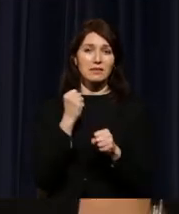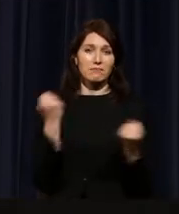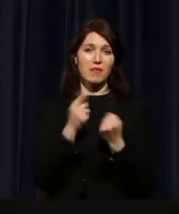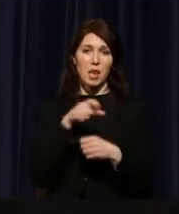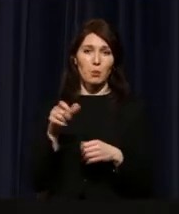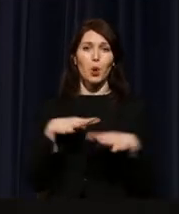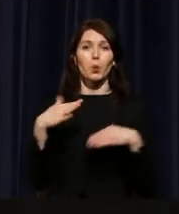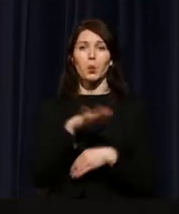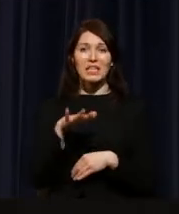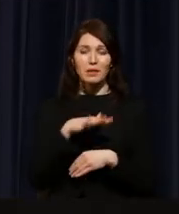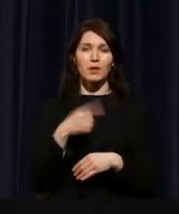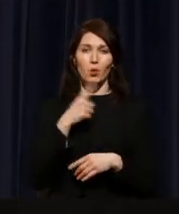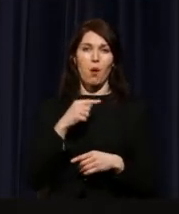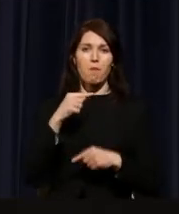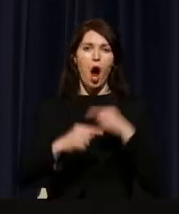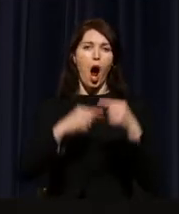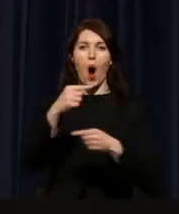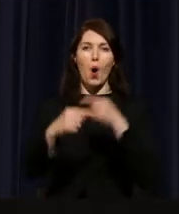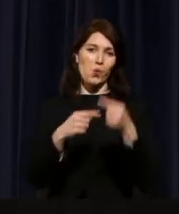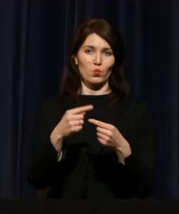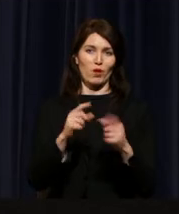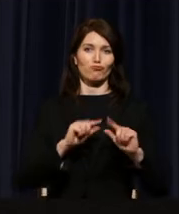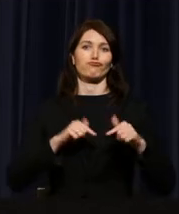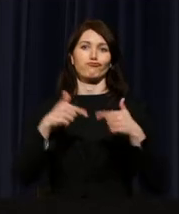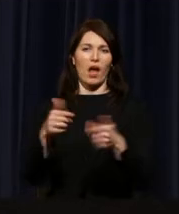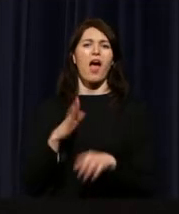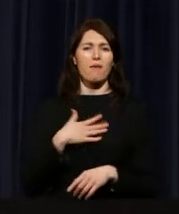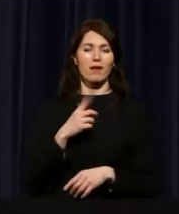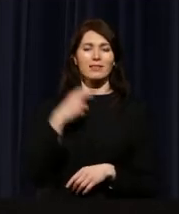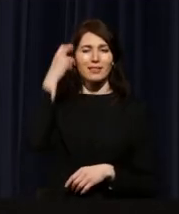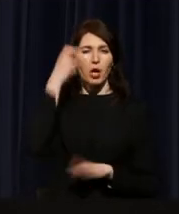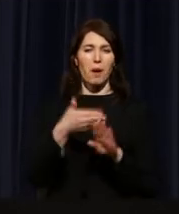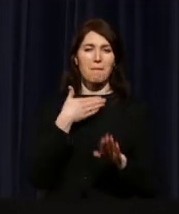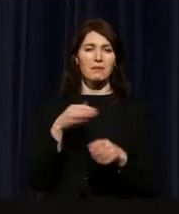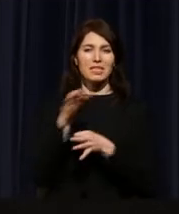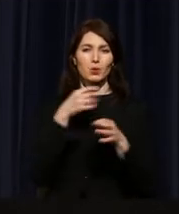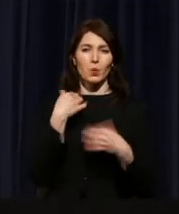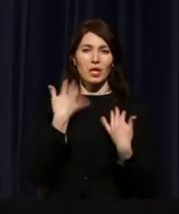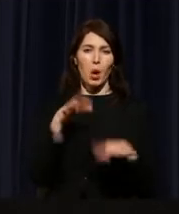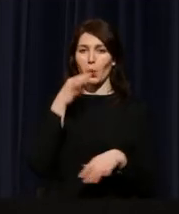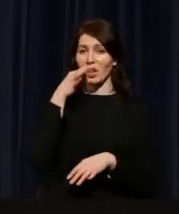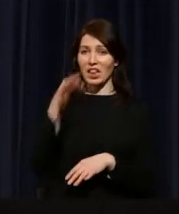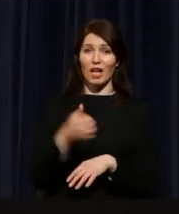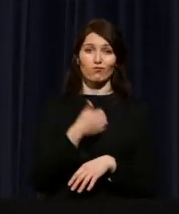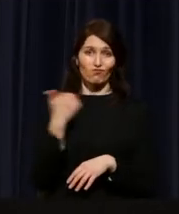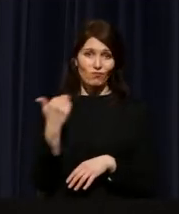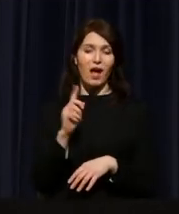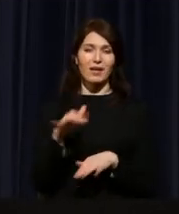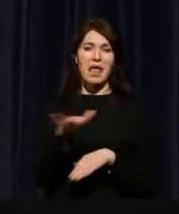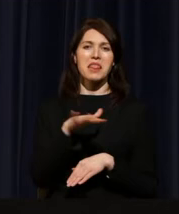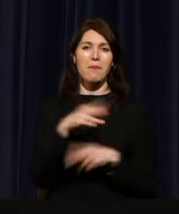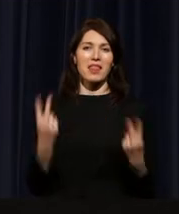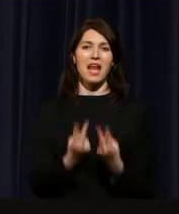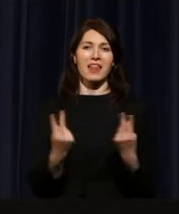iet jau paaudze pēc paaudzes. Tas mans stereotips, es jau tevi pirms diskusijas teicu, ka, nu, tas ir tāds ģimenes